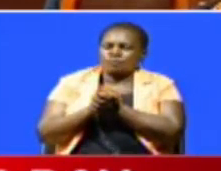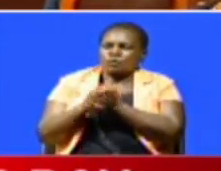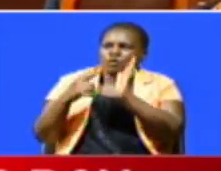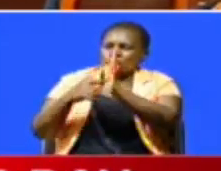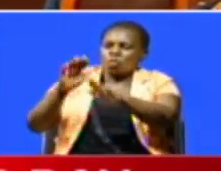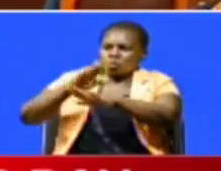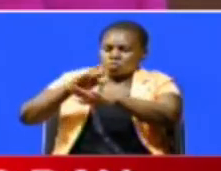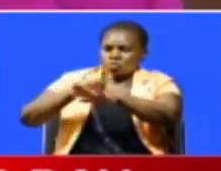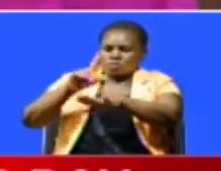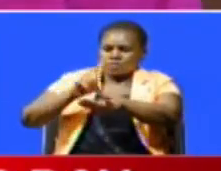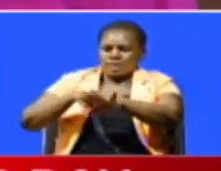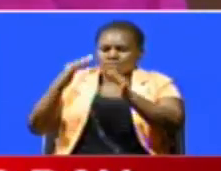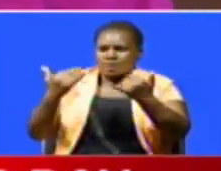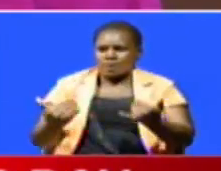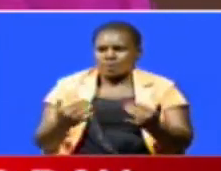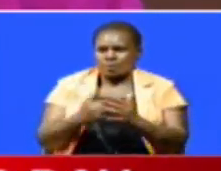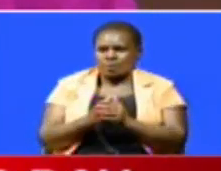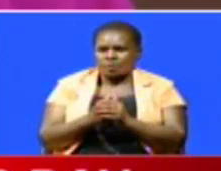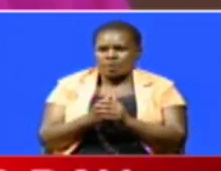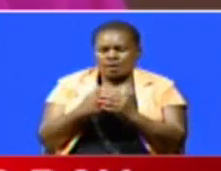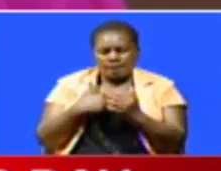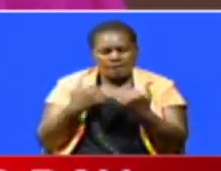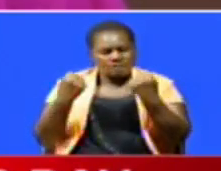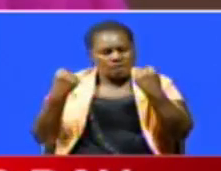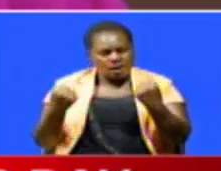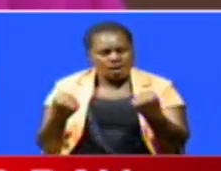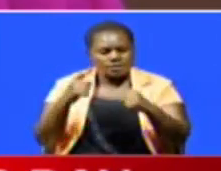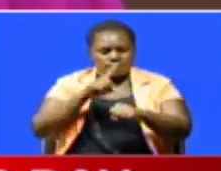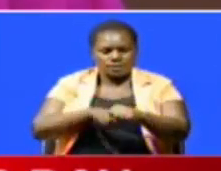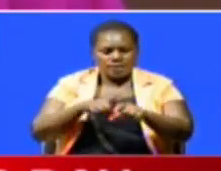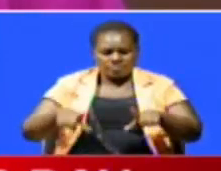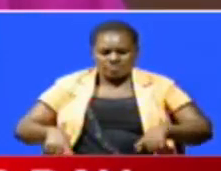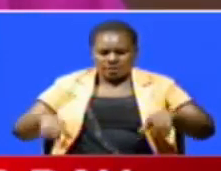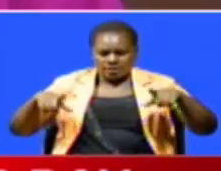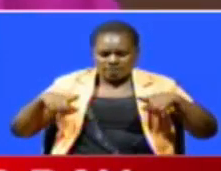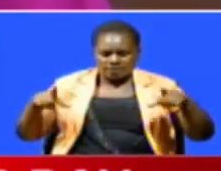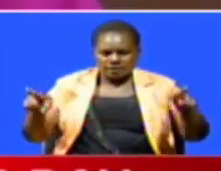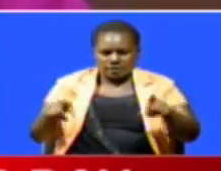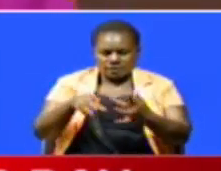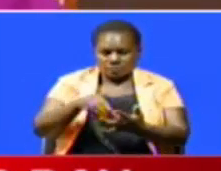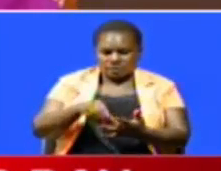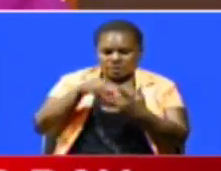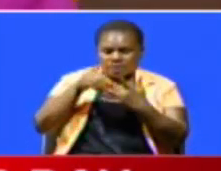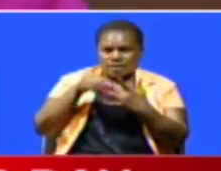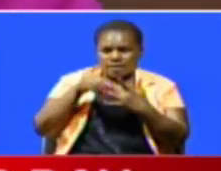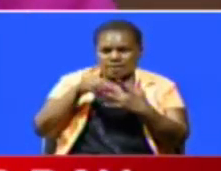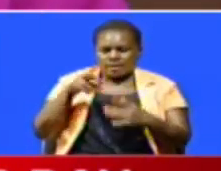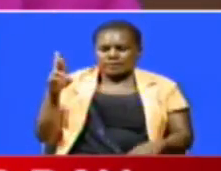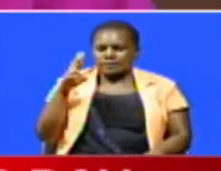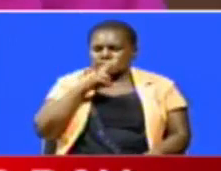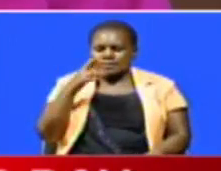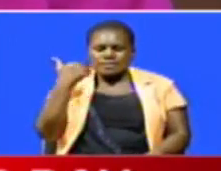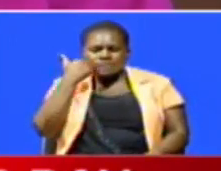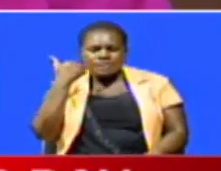yako wakati huu ambayo tunapitia magumu katika maisha na hasa kwa sababu ya vitisho maradhi